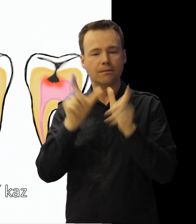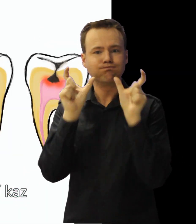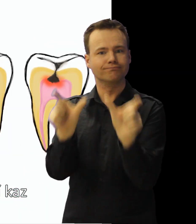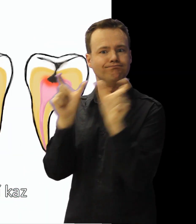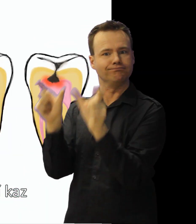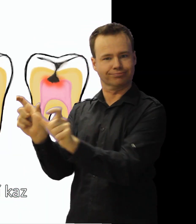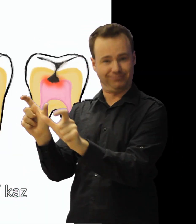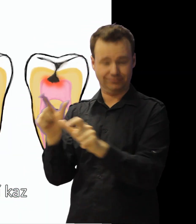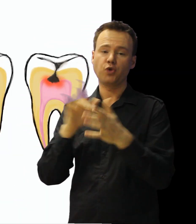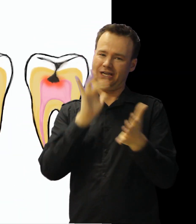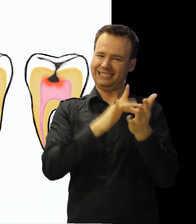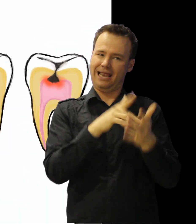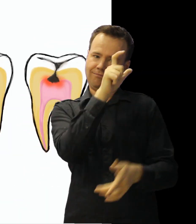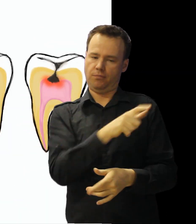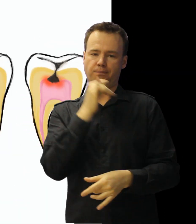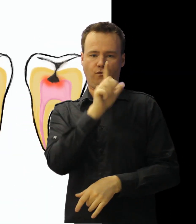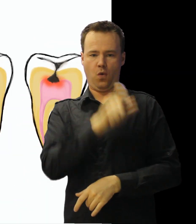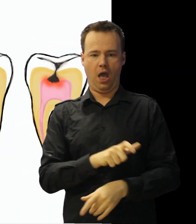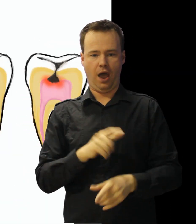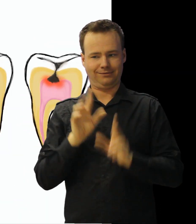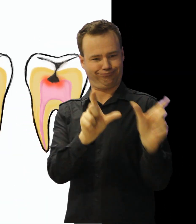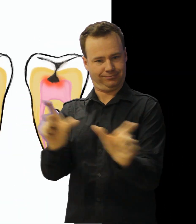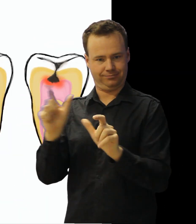a zubní kas.